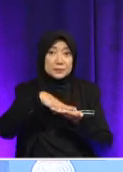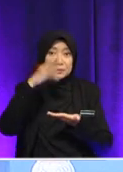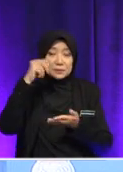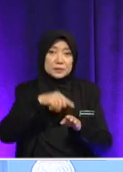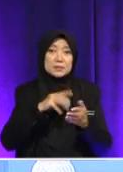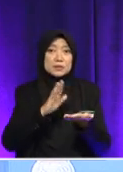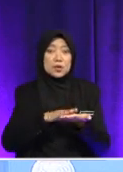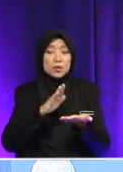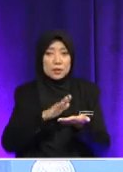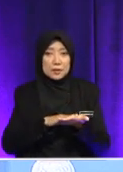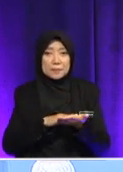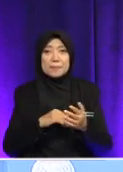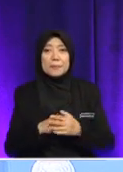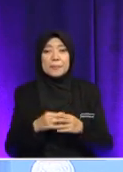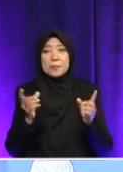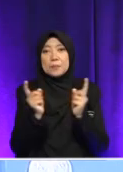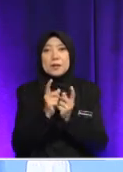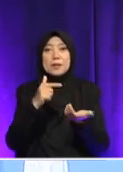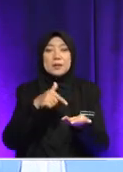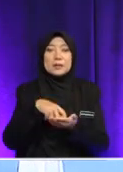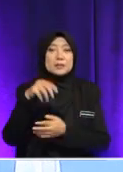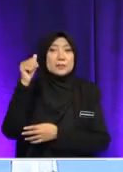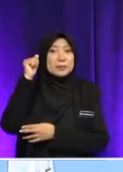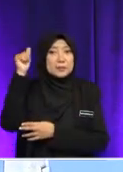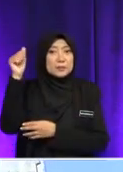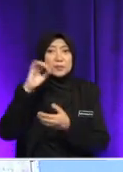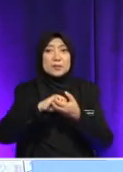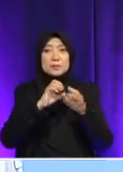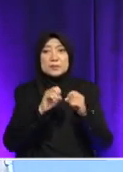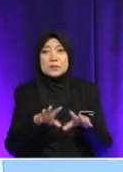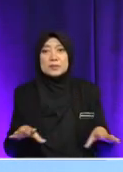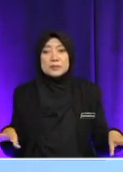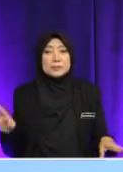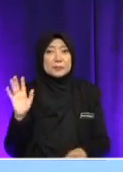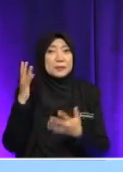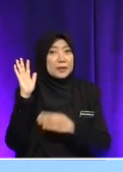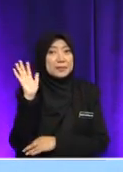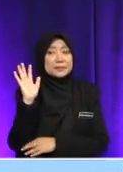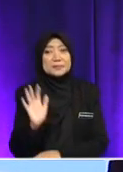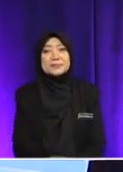sekolah kita jumpa lagi ya assalamualaikum dan salam sejahtera bye